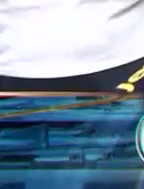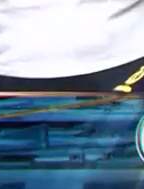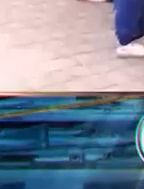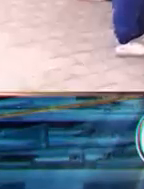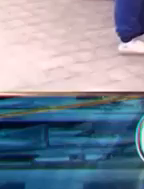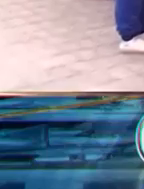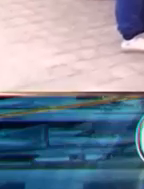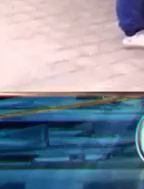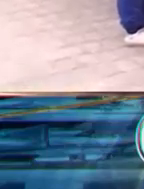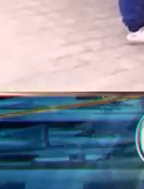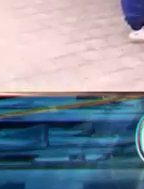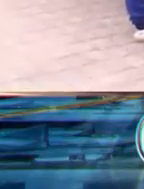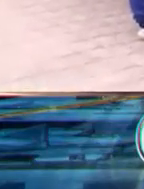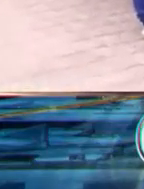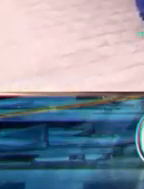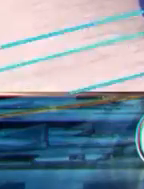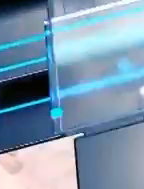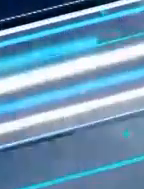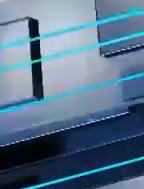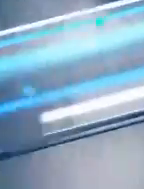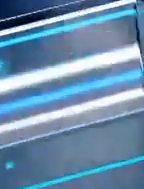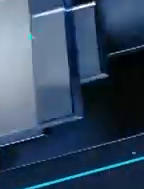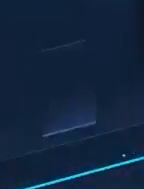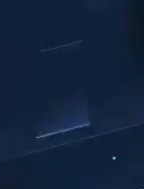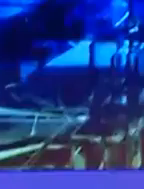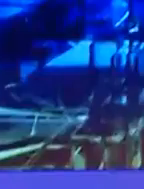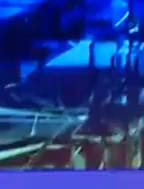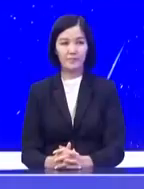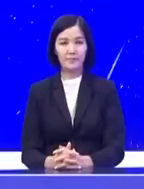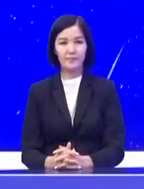требуют положенных государством социальных выплат.